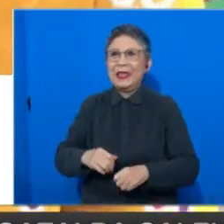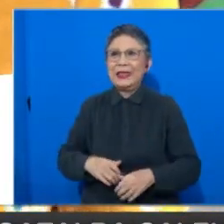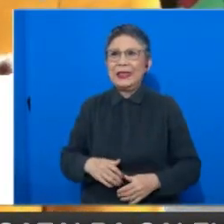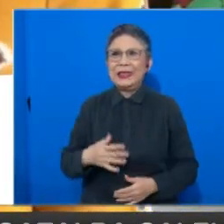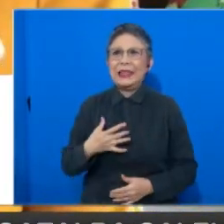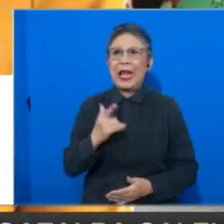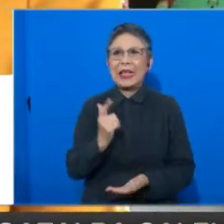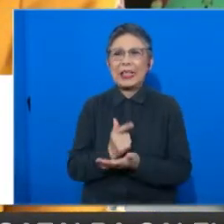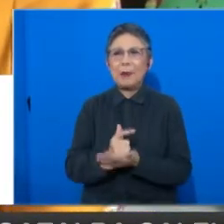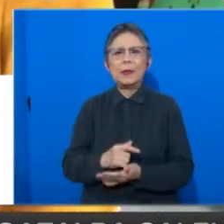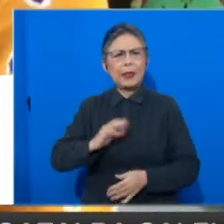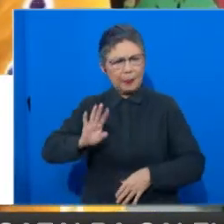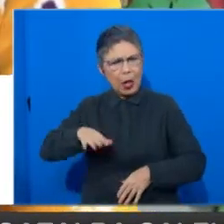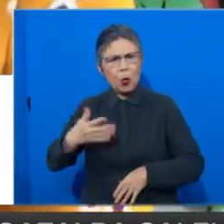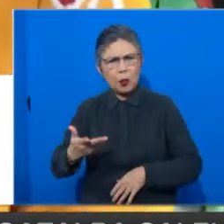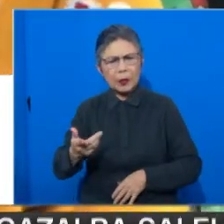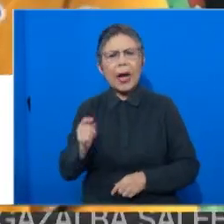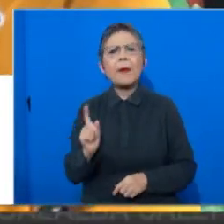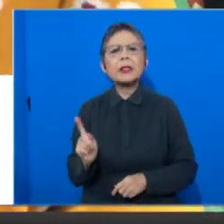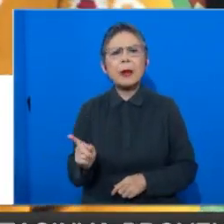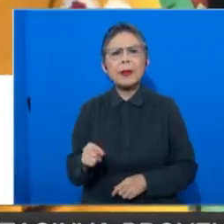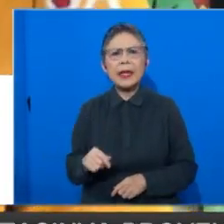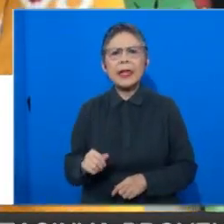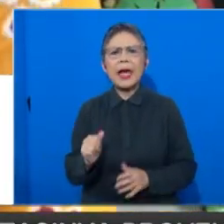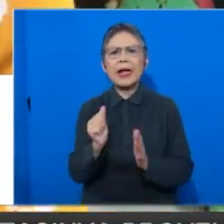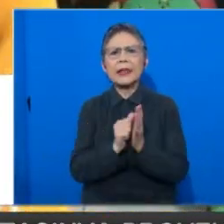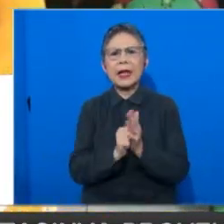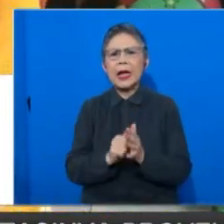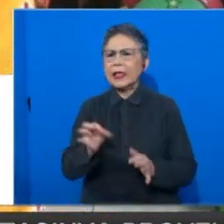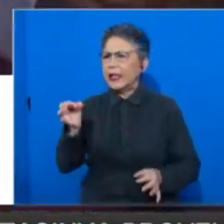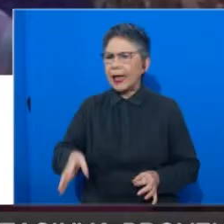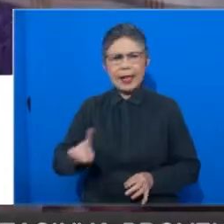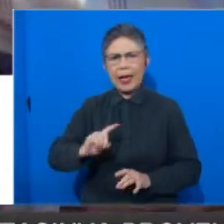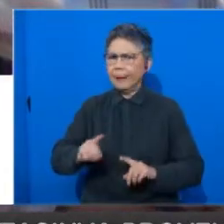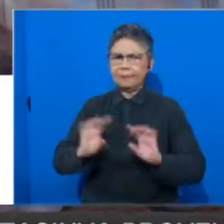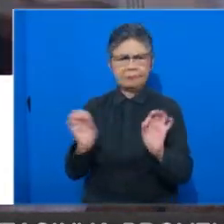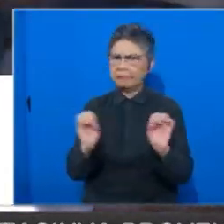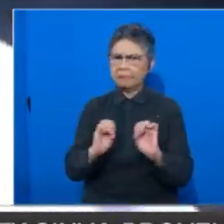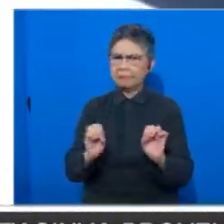tetap jalan terus setiap tahun. Karena ini kan nggak ada di desa-desa lainnya gitu.